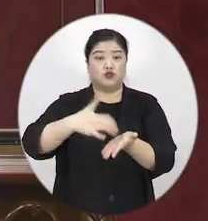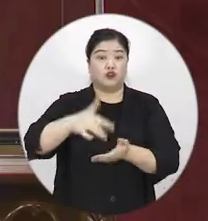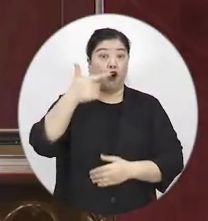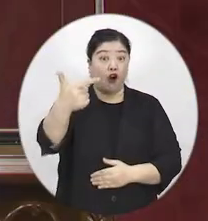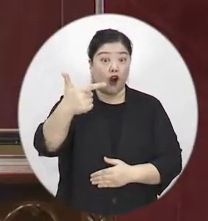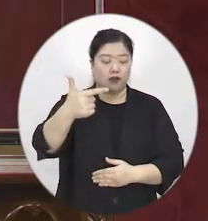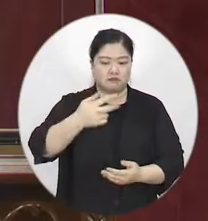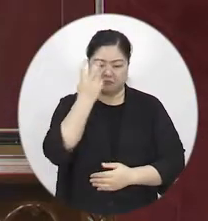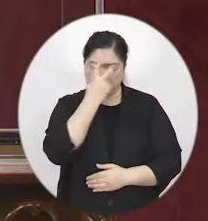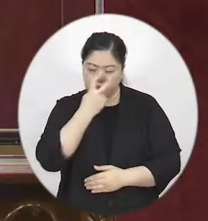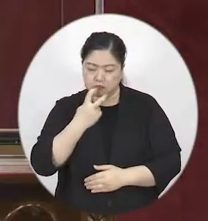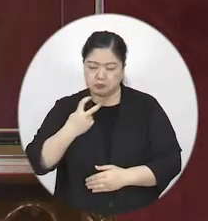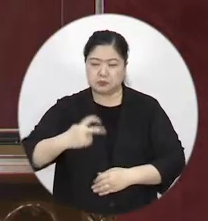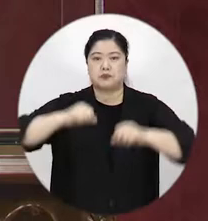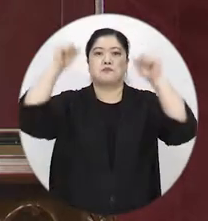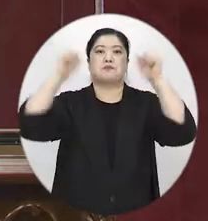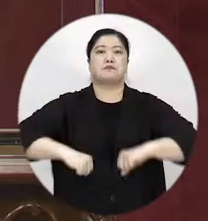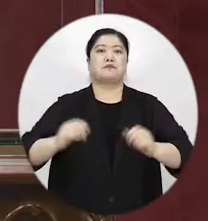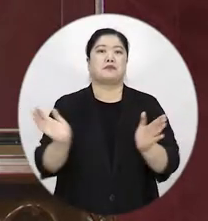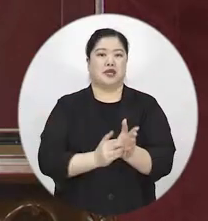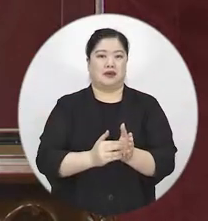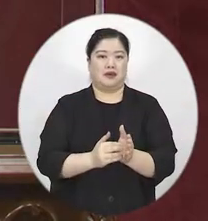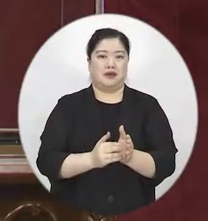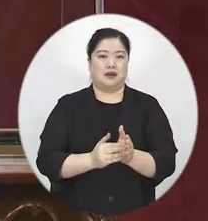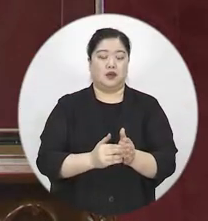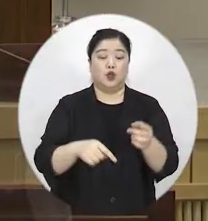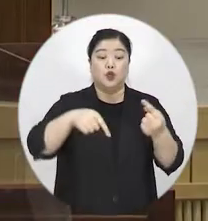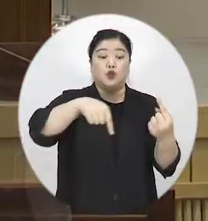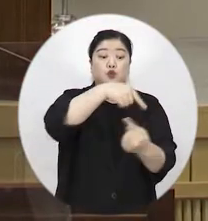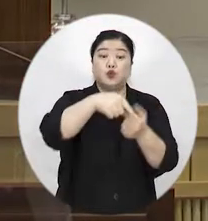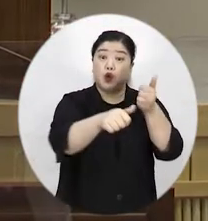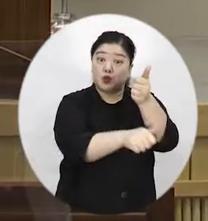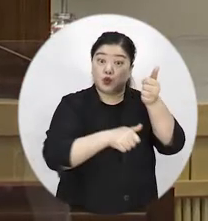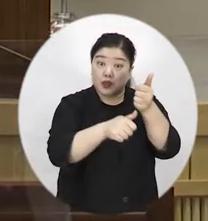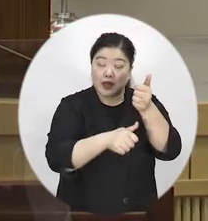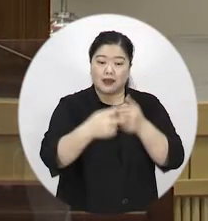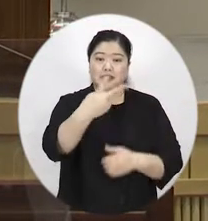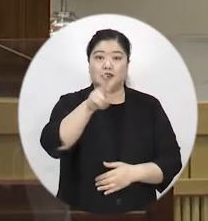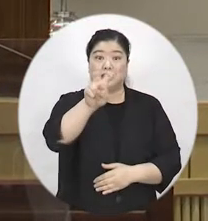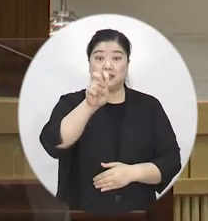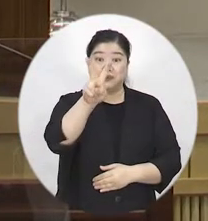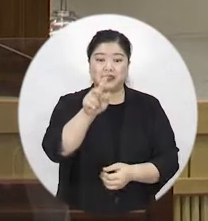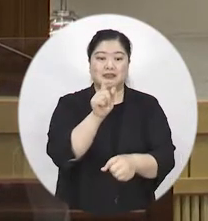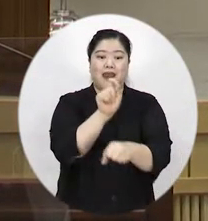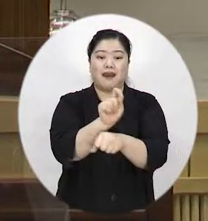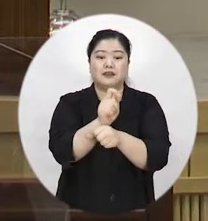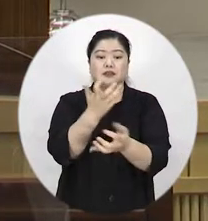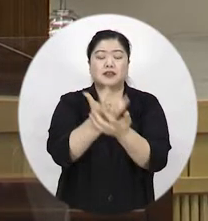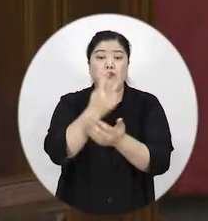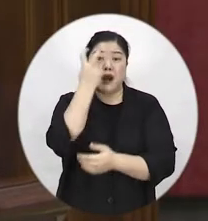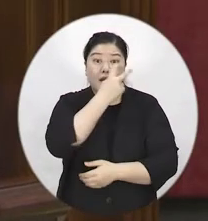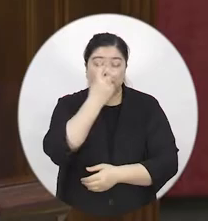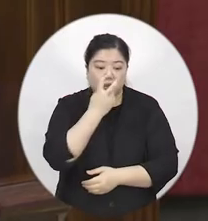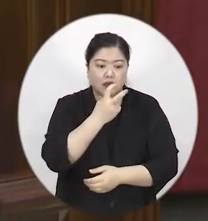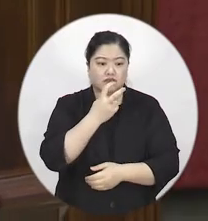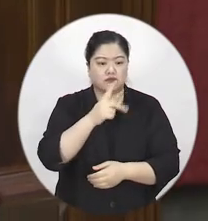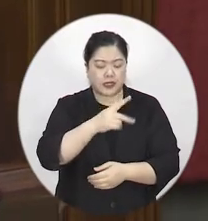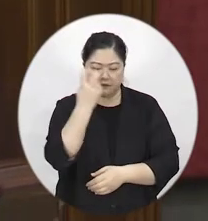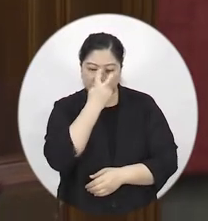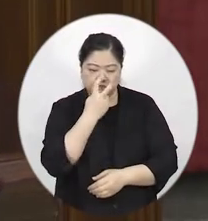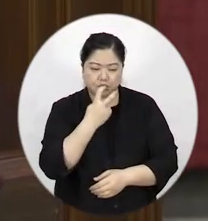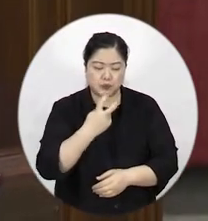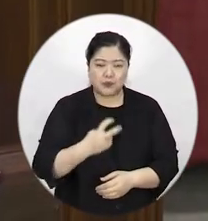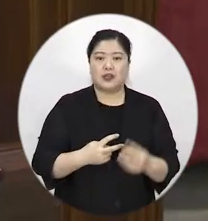안건을 의결했습니다 먼저 운영위원회에서 는 2022년 도 흰 정 사 무 감사 계획서 승인의 건 등